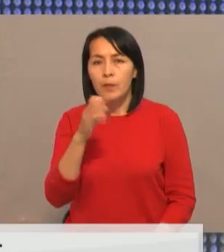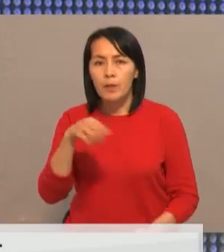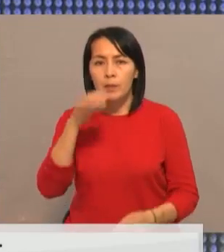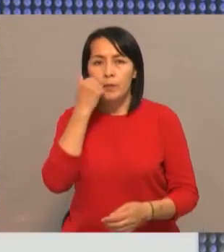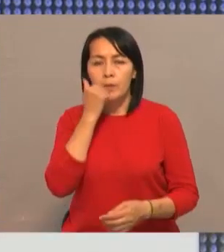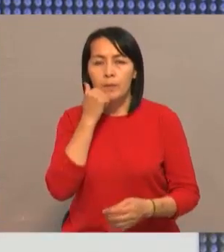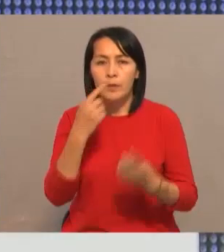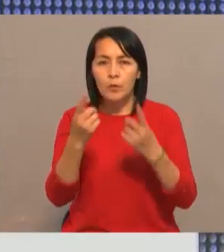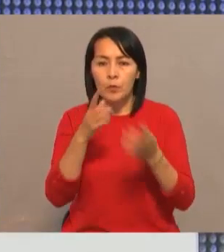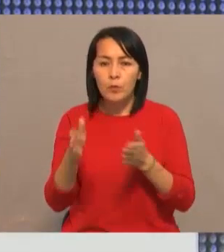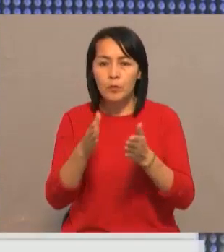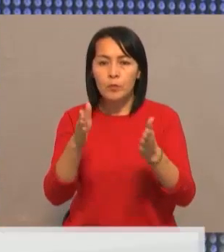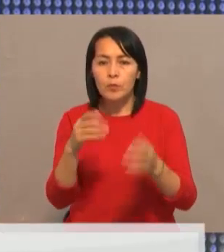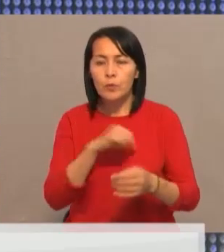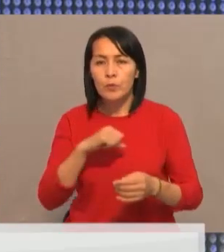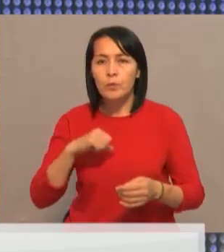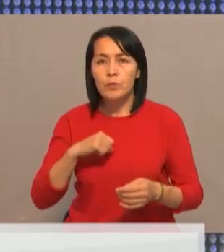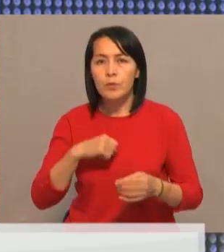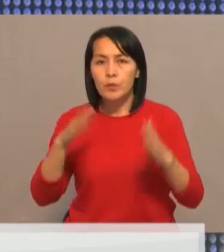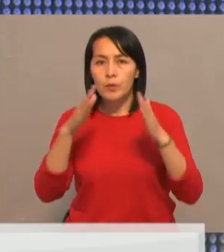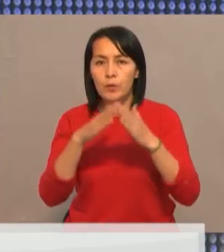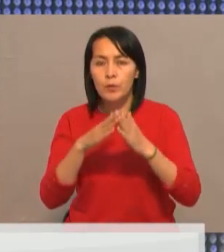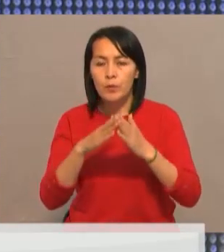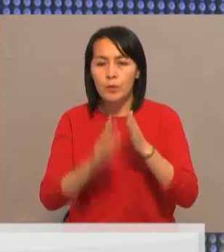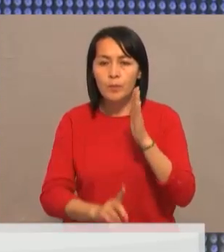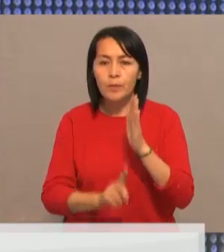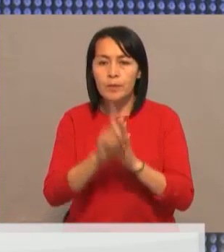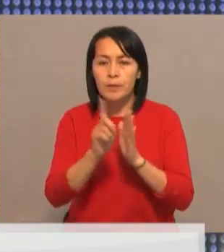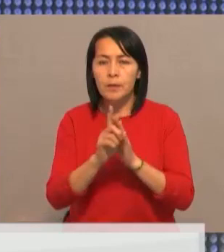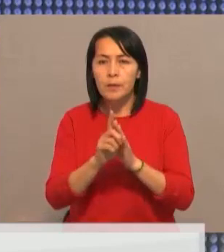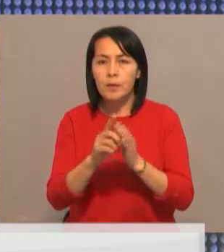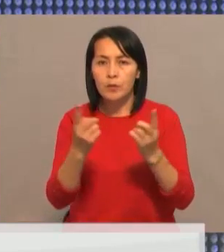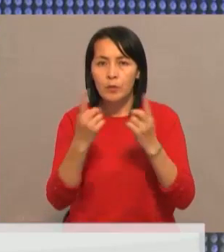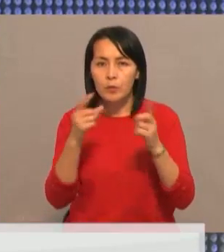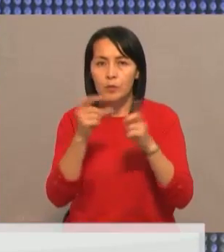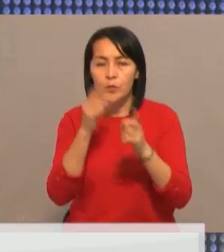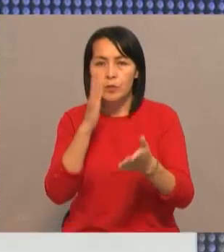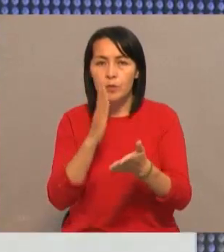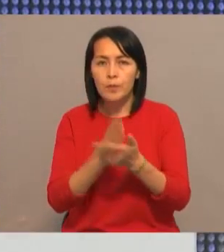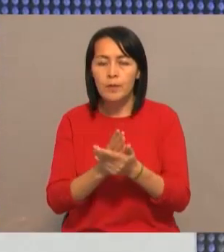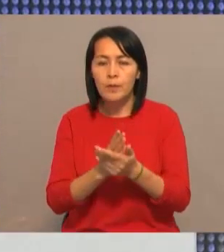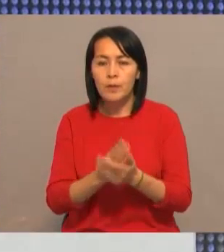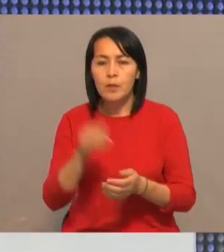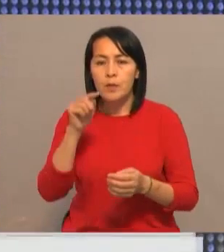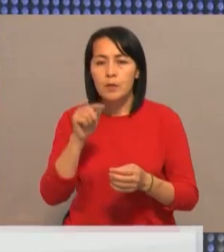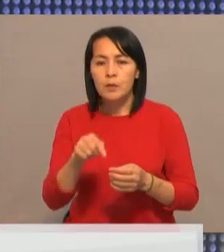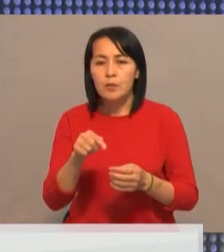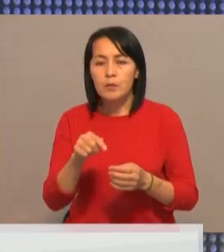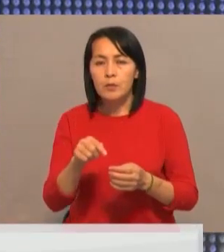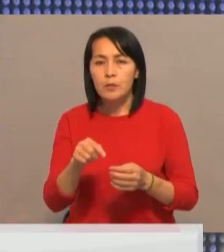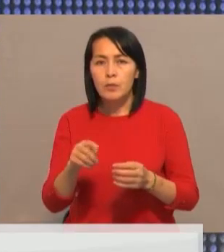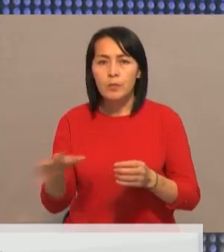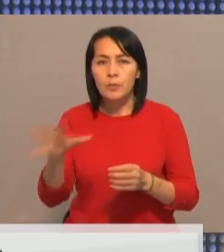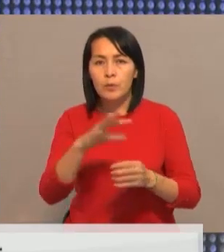ұлы жол өз үйінің табалдырығынан басталады деген қанатты сөзі бар. Сол төрткіл